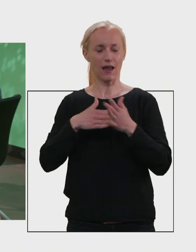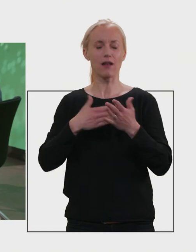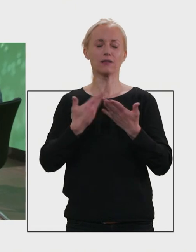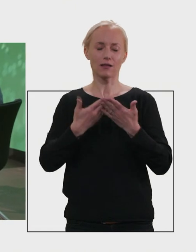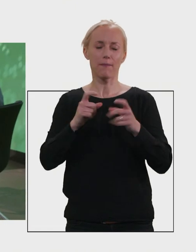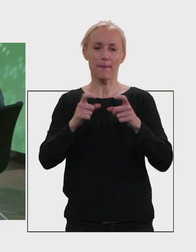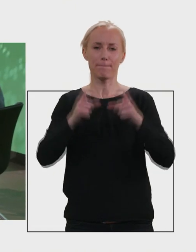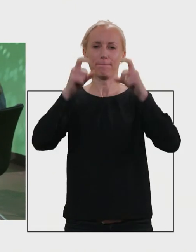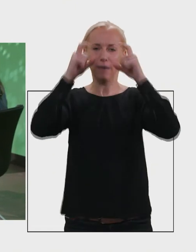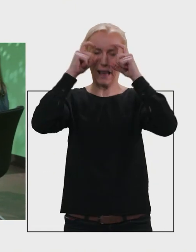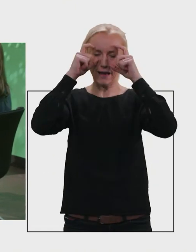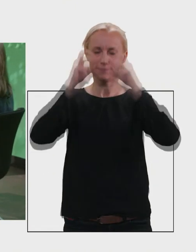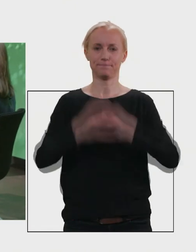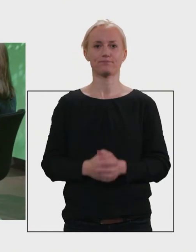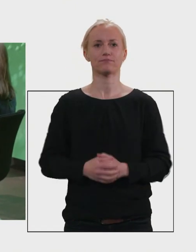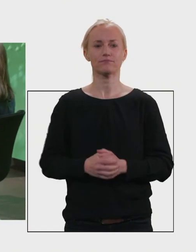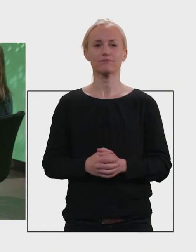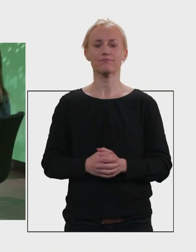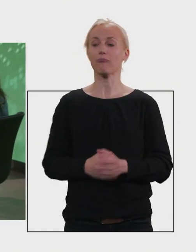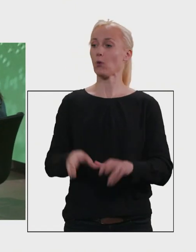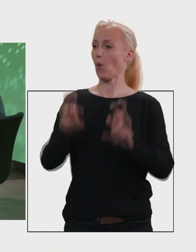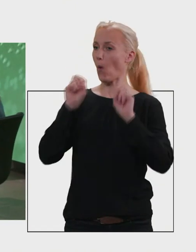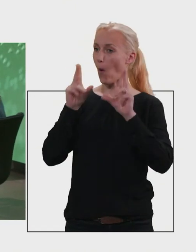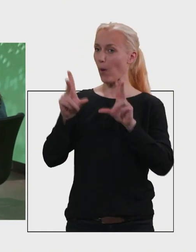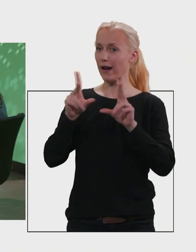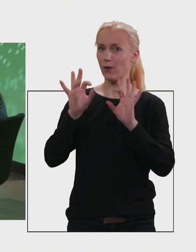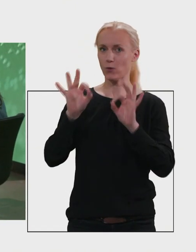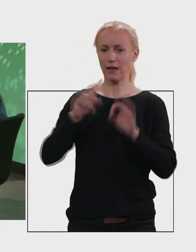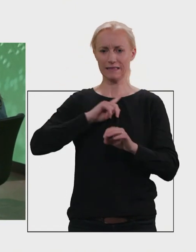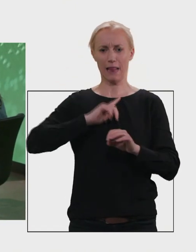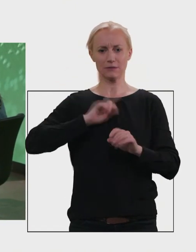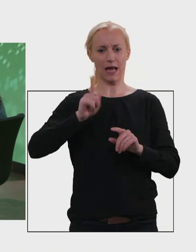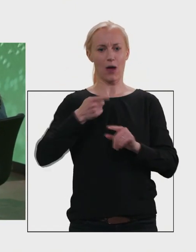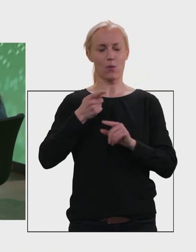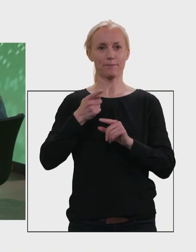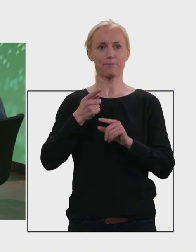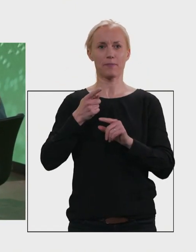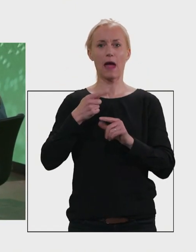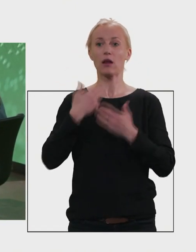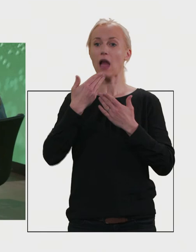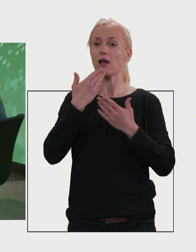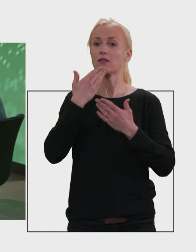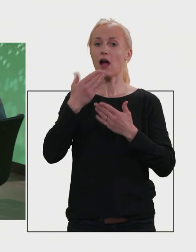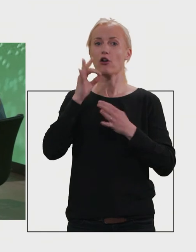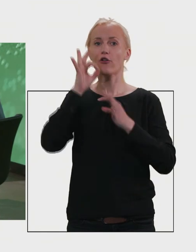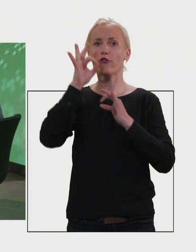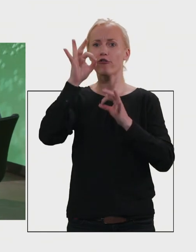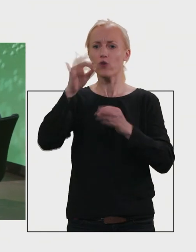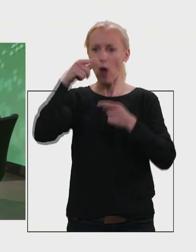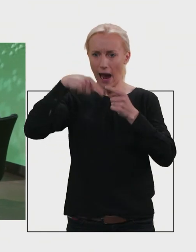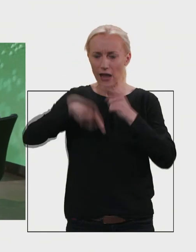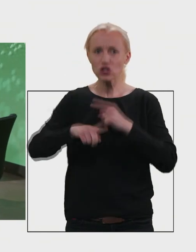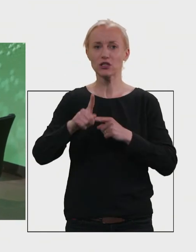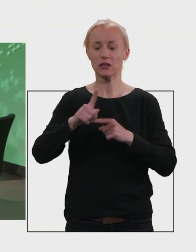auf. Okay, gut. Dann führe ich das mal weiter fort. Danke übrigens für den Einstieg, weil ich lerne ja auch immer dazu. Also ich